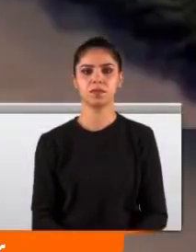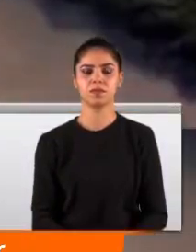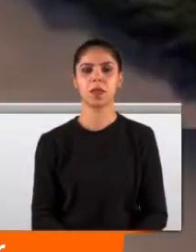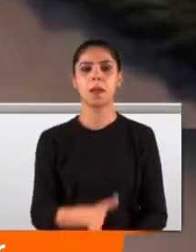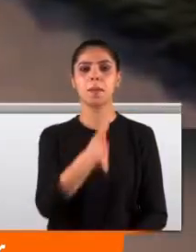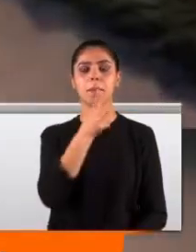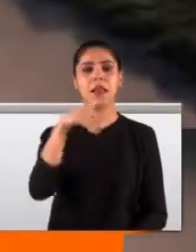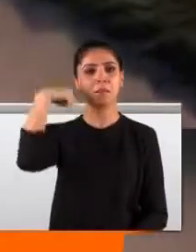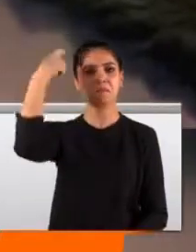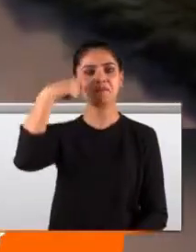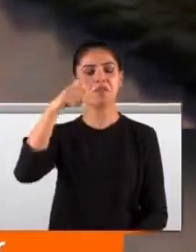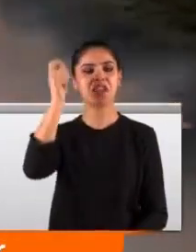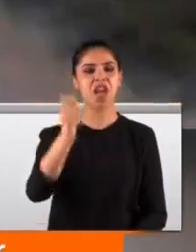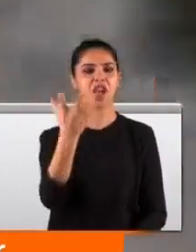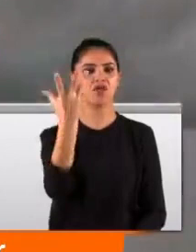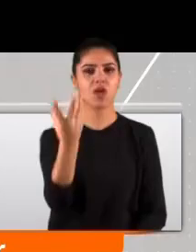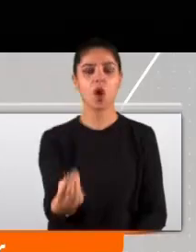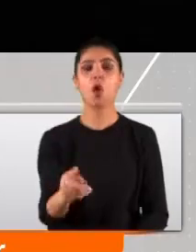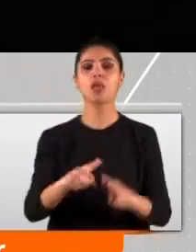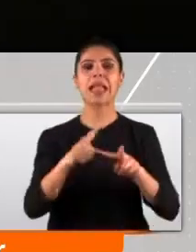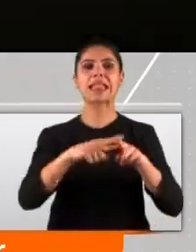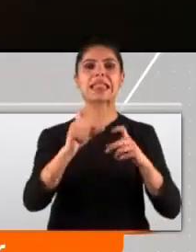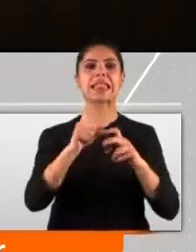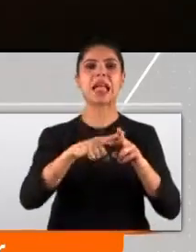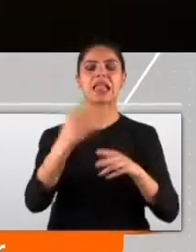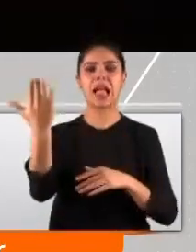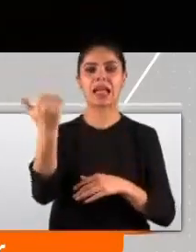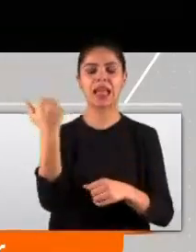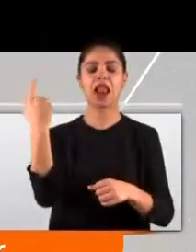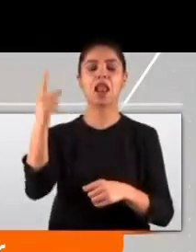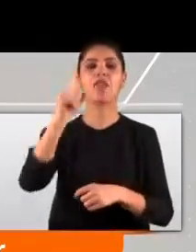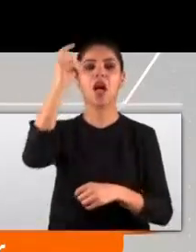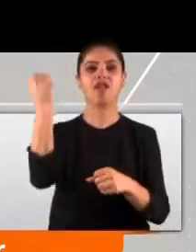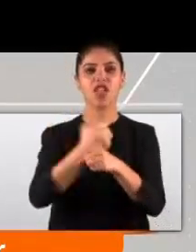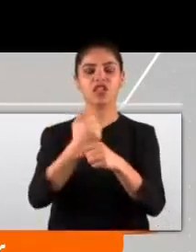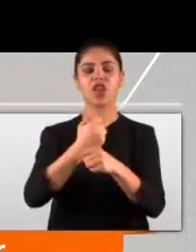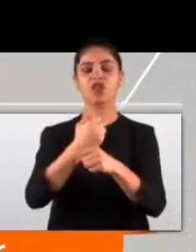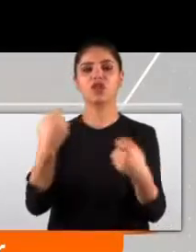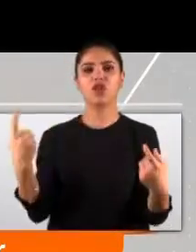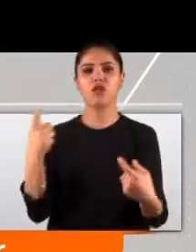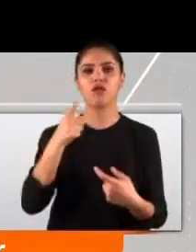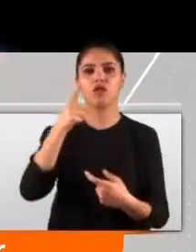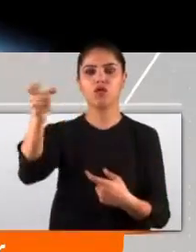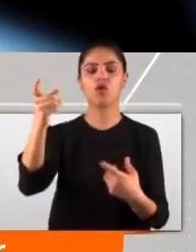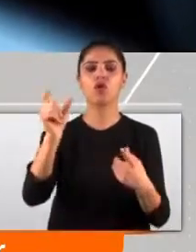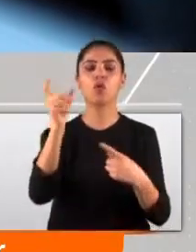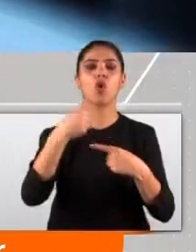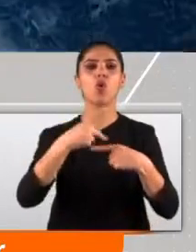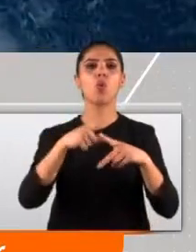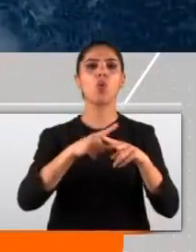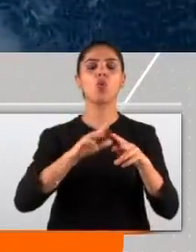Bilim kurgu filmleri gerçek oldu. NASA, dünyaya yaklaşan göktaşını vurup yörüngesini değiştirmesi için uzaya mekik gönderdi.